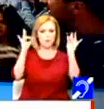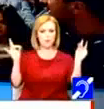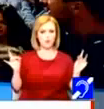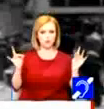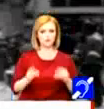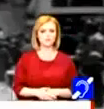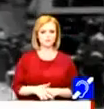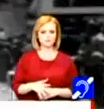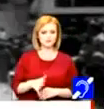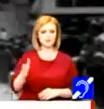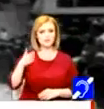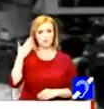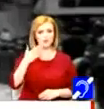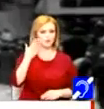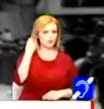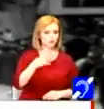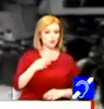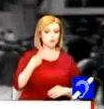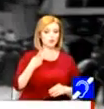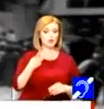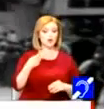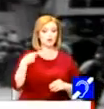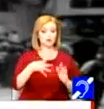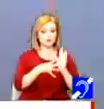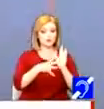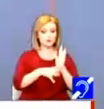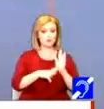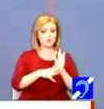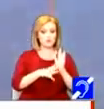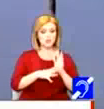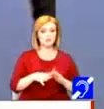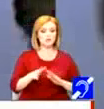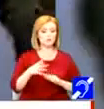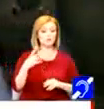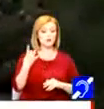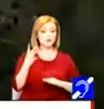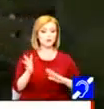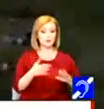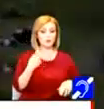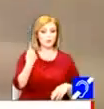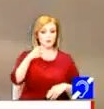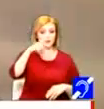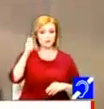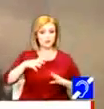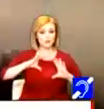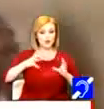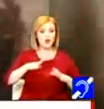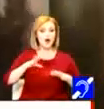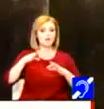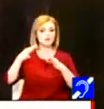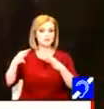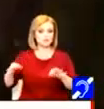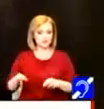Pe 6 mai 1990, pentru prima dată după cel de-al doilea război mondial, locuitorilor din România li s-a permis să treacă hotarul de la